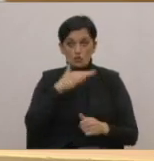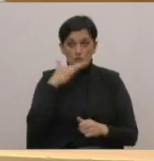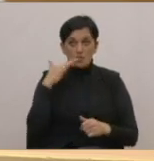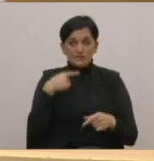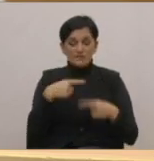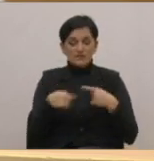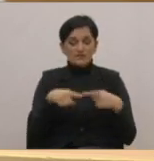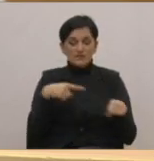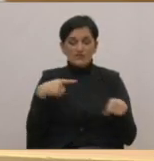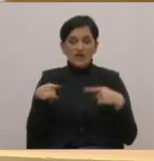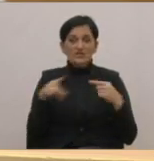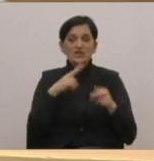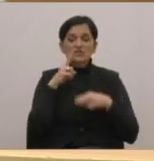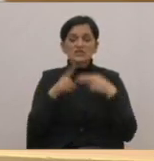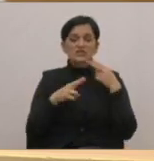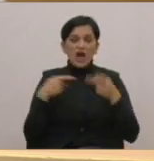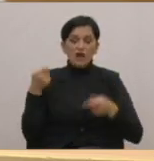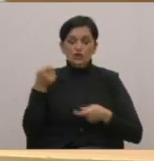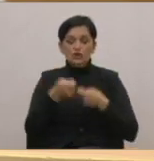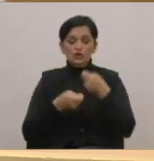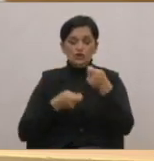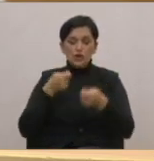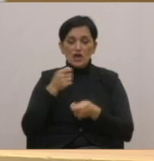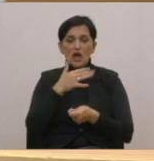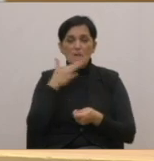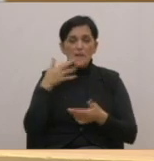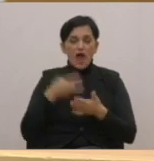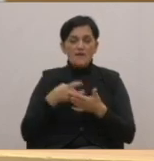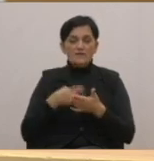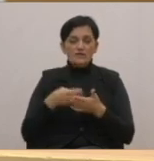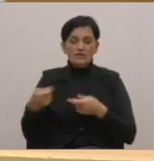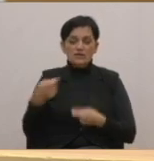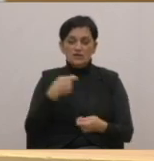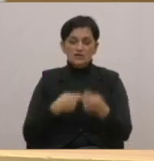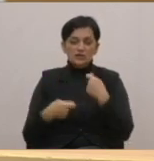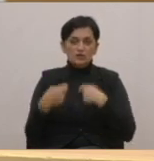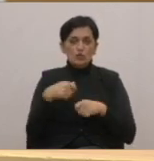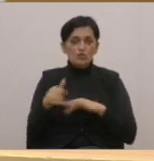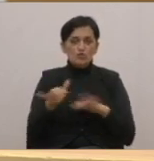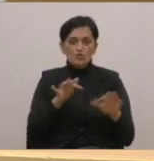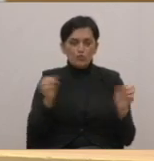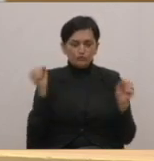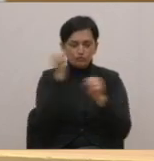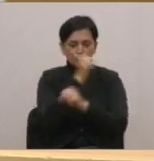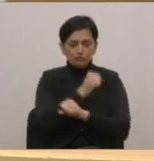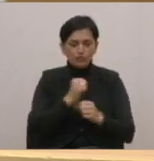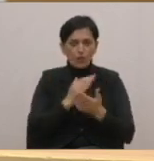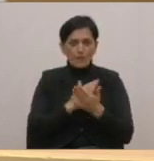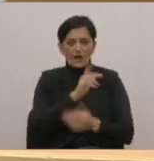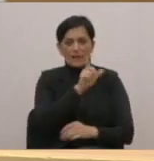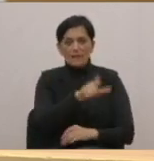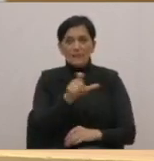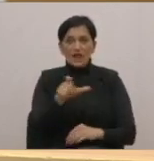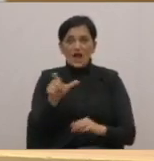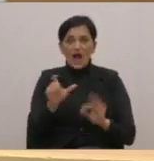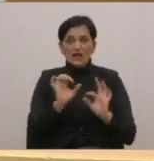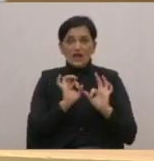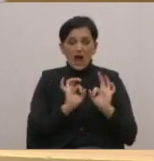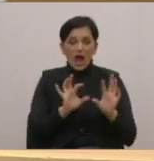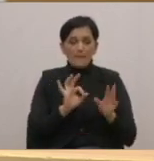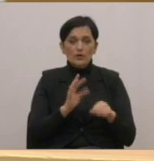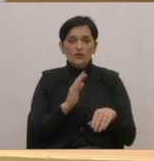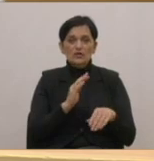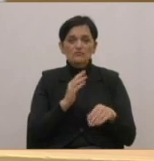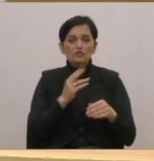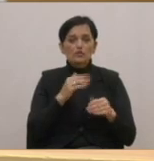scoada scoate, vis saci urebi și mugdis, peuri ceri li și mugdis, rom, es procesi factorul la duaz roba, halsa, da, auxna, da, auxna,